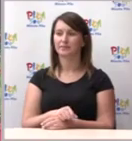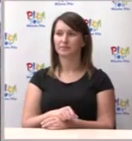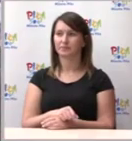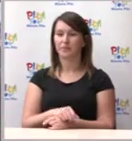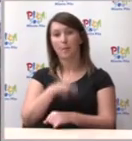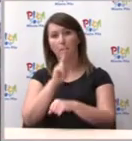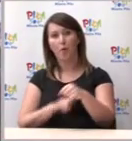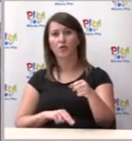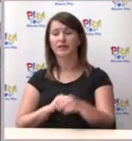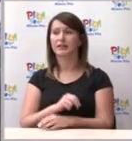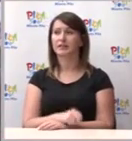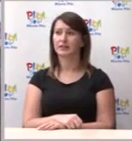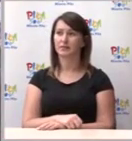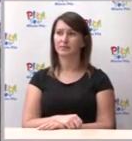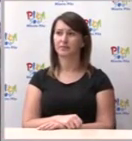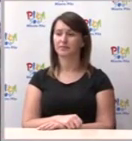Policji,